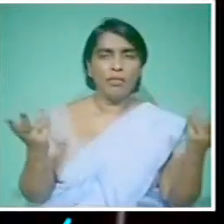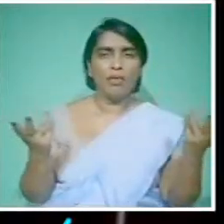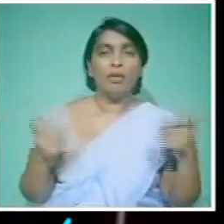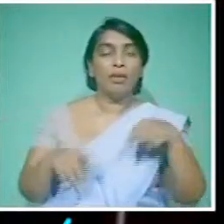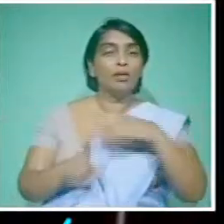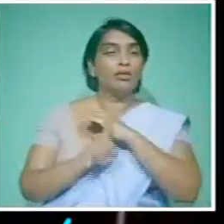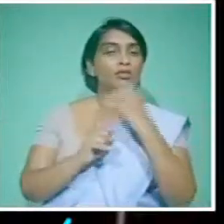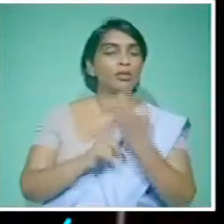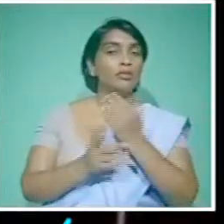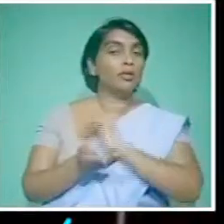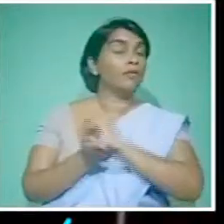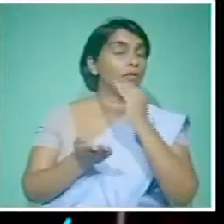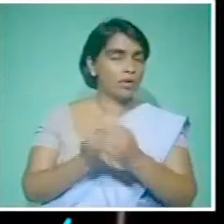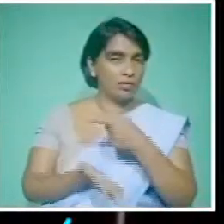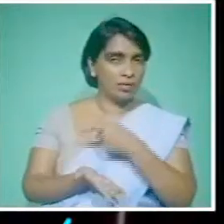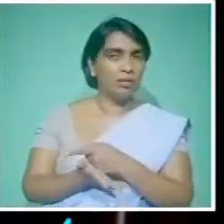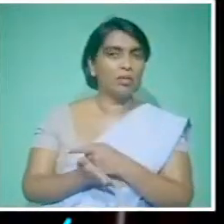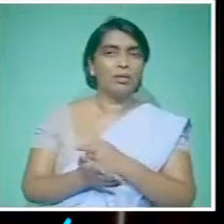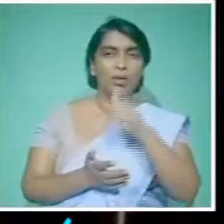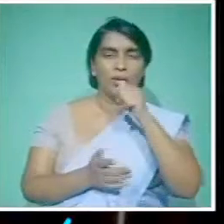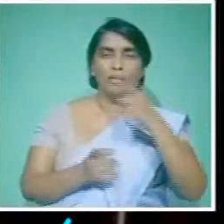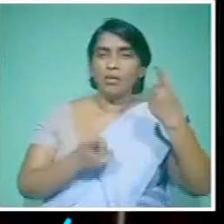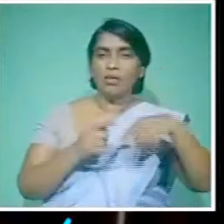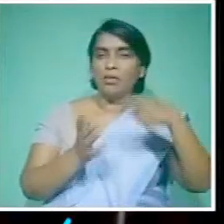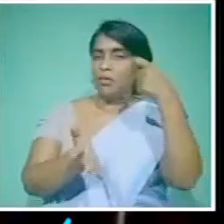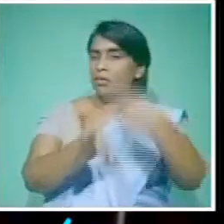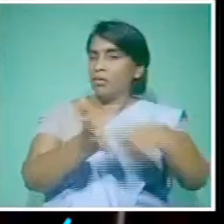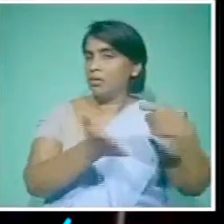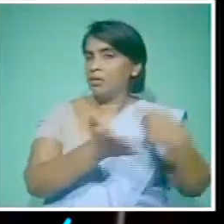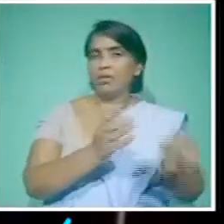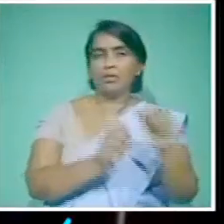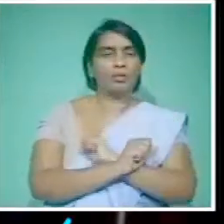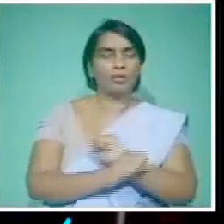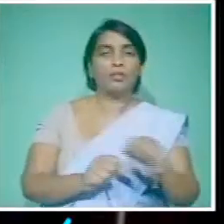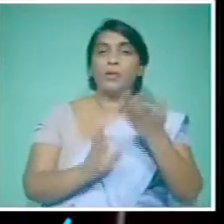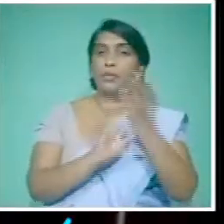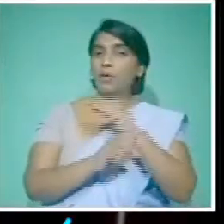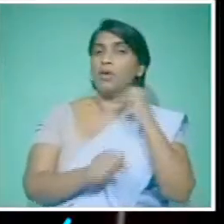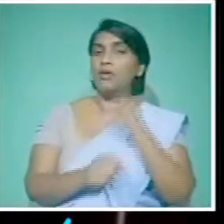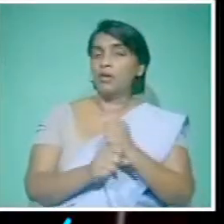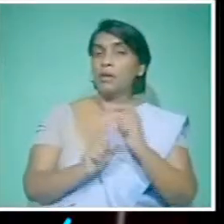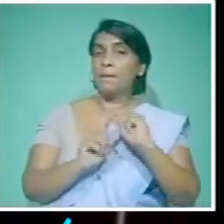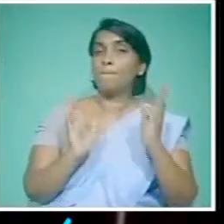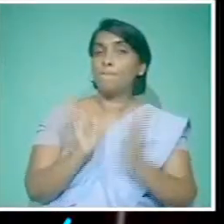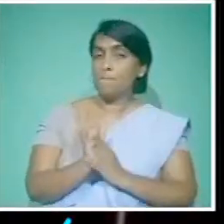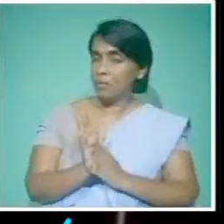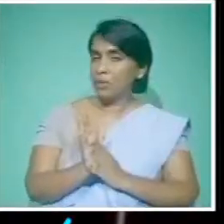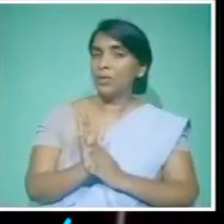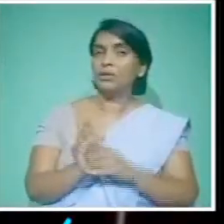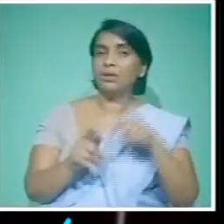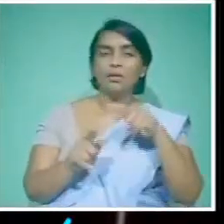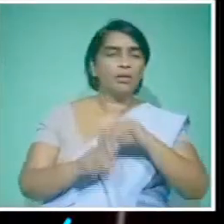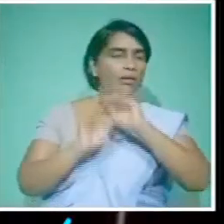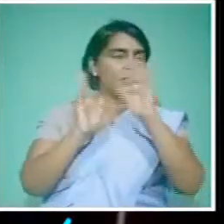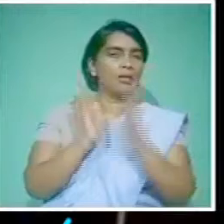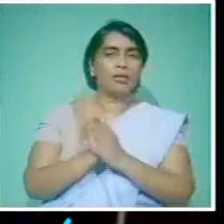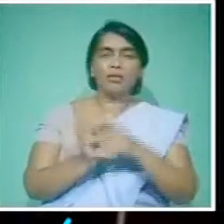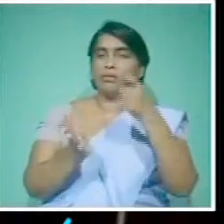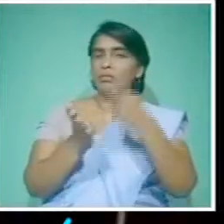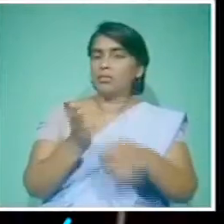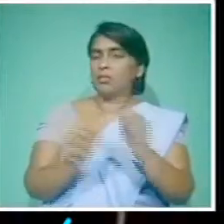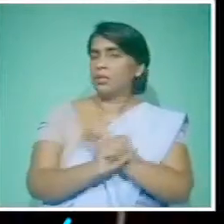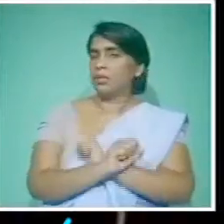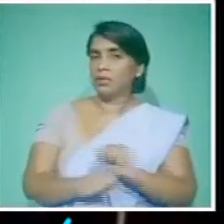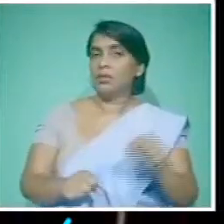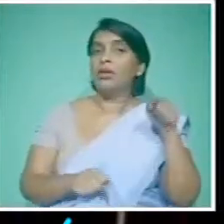මේ සංස්කෘතික අරමුදලෙන් කිසිම කෙනෙක්ගේ අත්සනක් නැතුව ගිය ආණ්ඩුවේ අගමැතිතුමාගේවත් මේ කිසි කෙනෙක්ගේවත් අත්සනක්